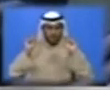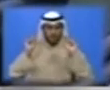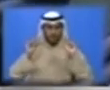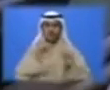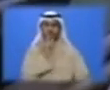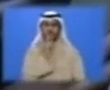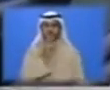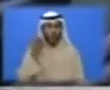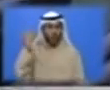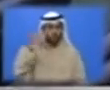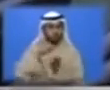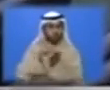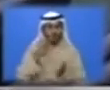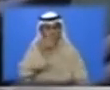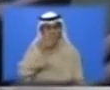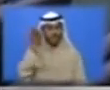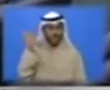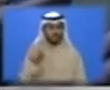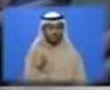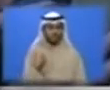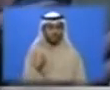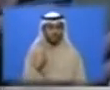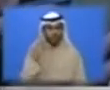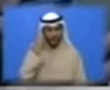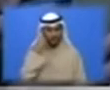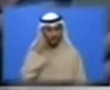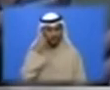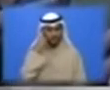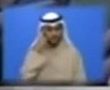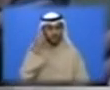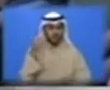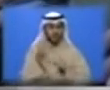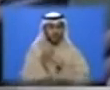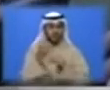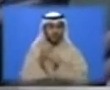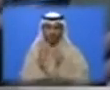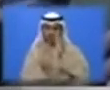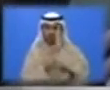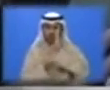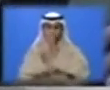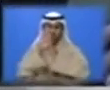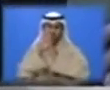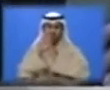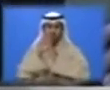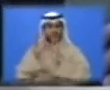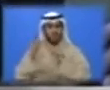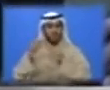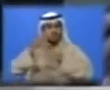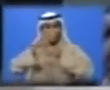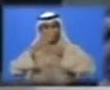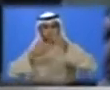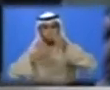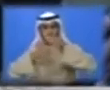استقلت دولة قطر، ومنذ أن بدأت دولة قطر وبدأ البناء في دولة